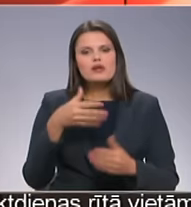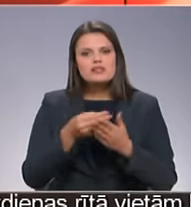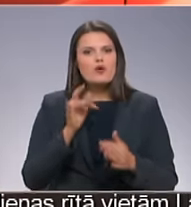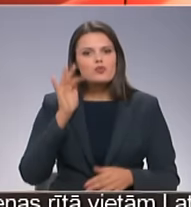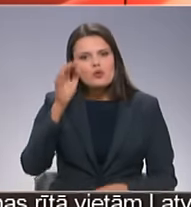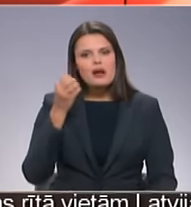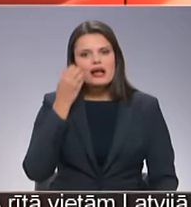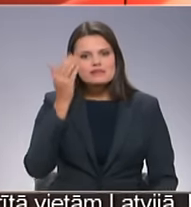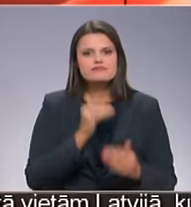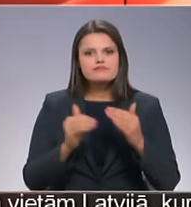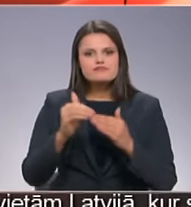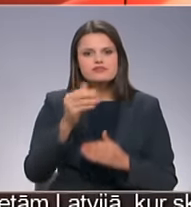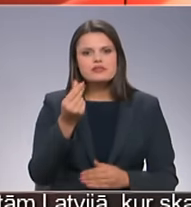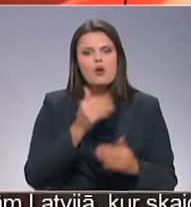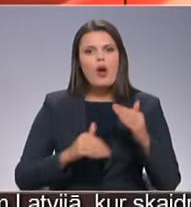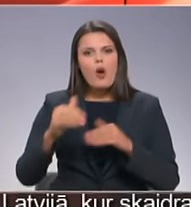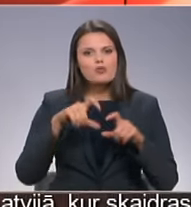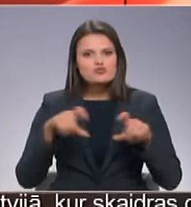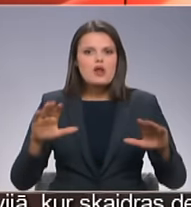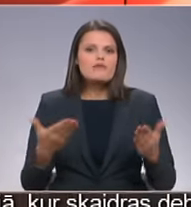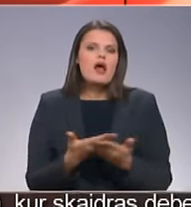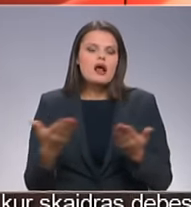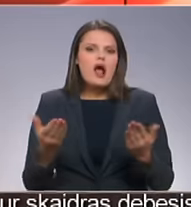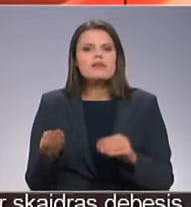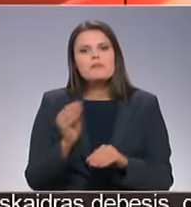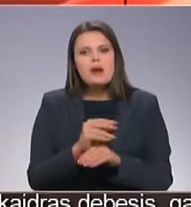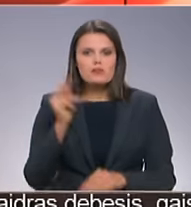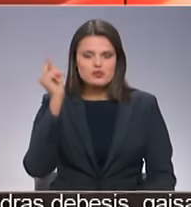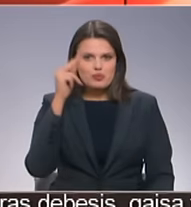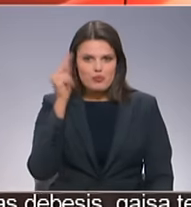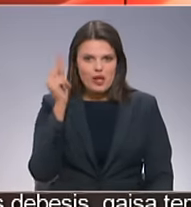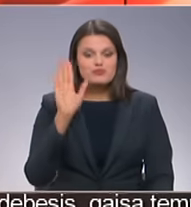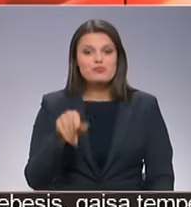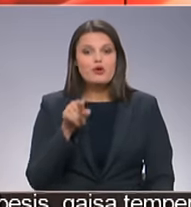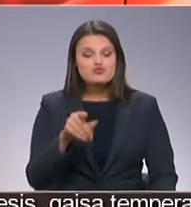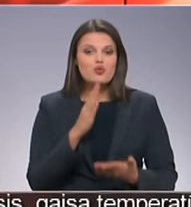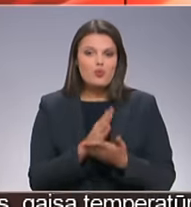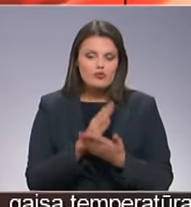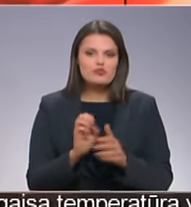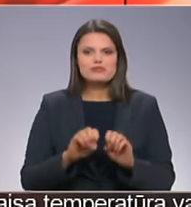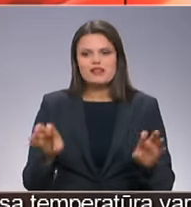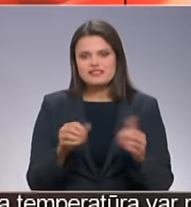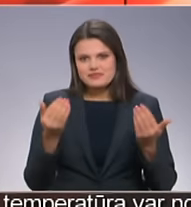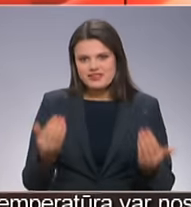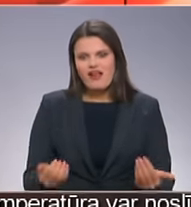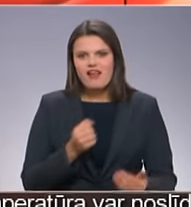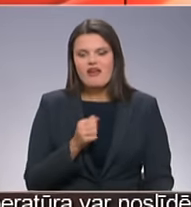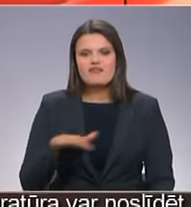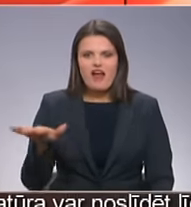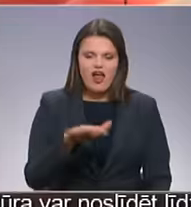ieguldīt savai turpmākai izglītībai, krāt naudu augstskolai vai kādām papildu mācībām un par šo notikumu Latgales